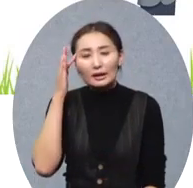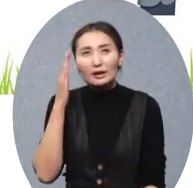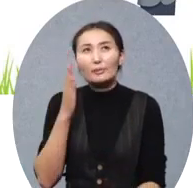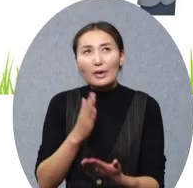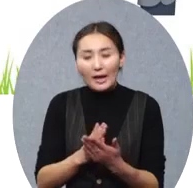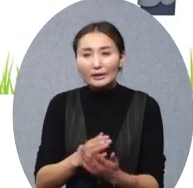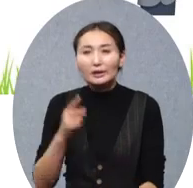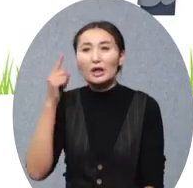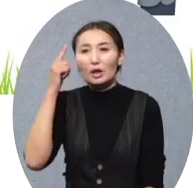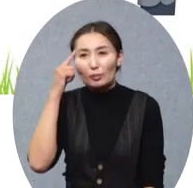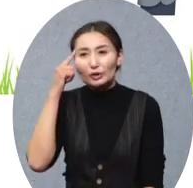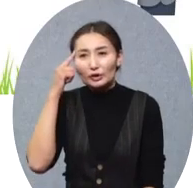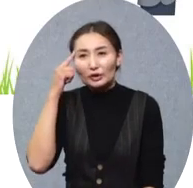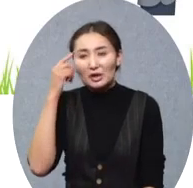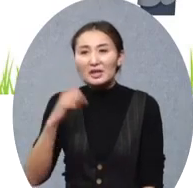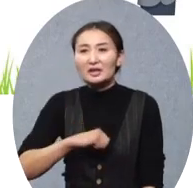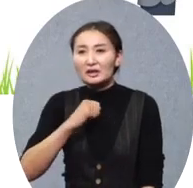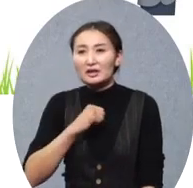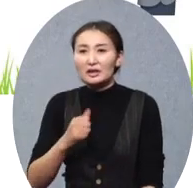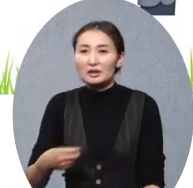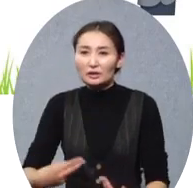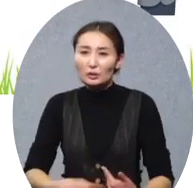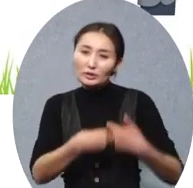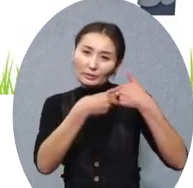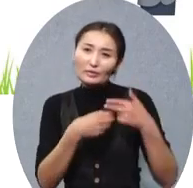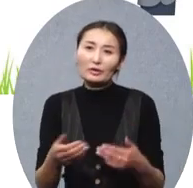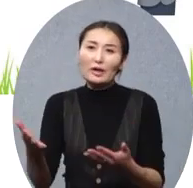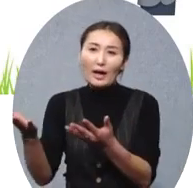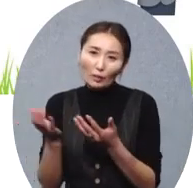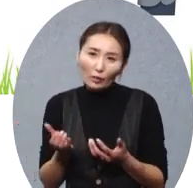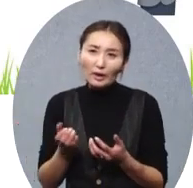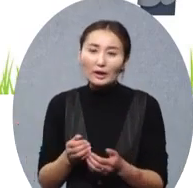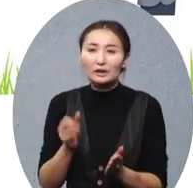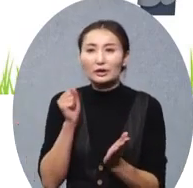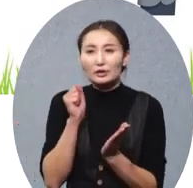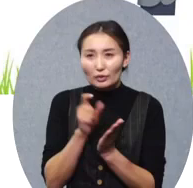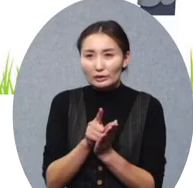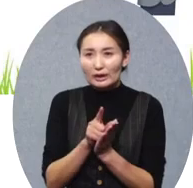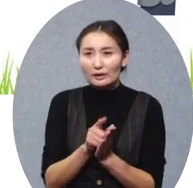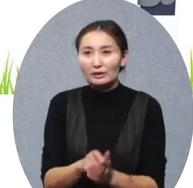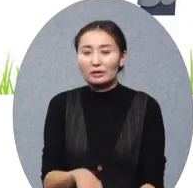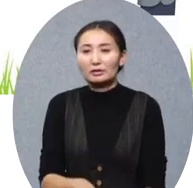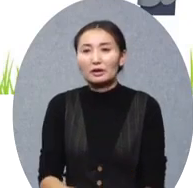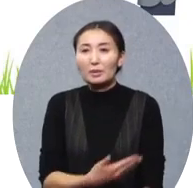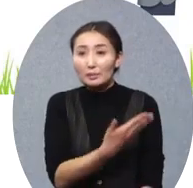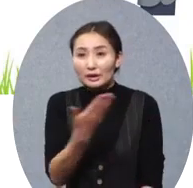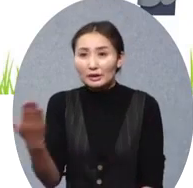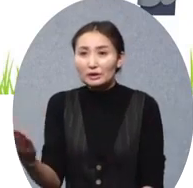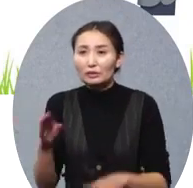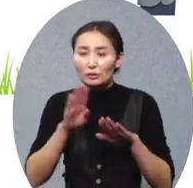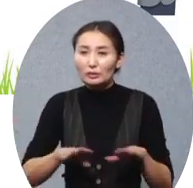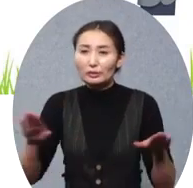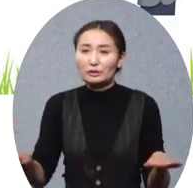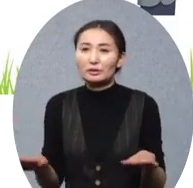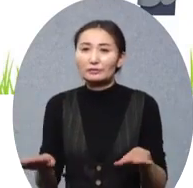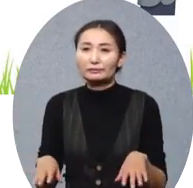шийдвэрлэхэд хинт хамтхын хинээс дэмжлэг авах вэ гэдэг асуудал их чухал. За, бидэрт өнөөдөр хүүхдүүдээ